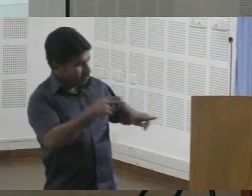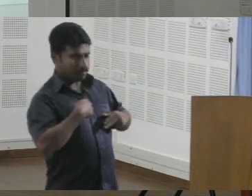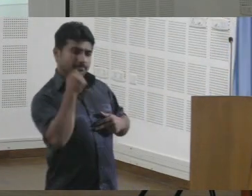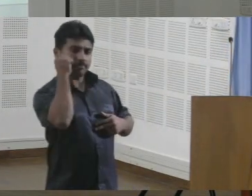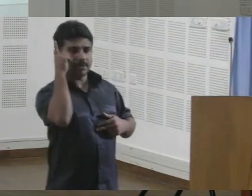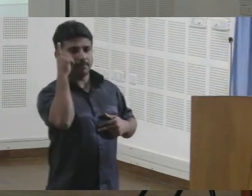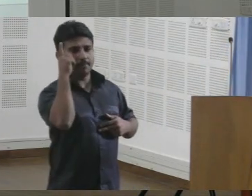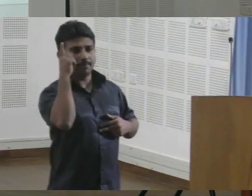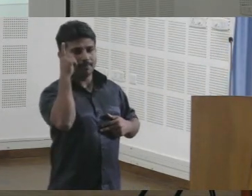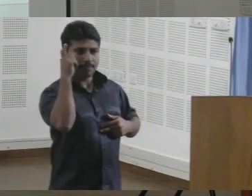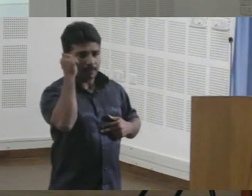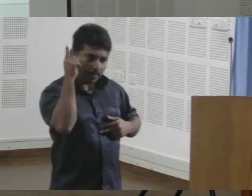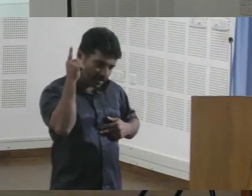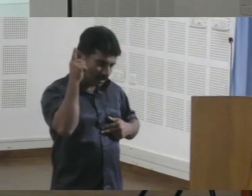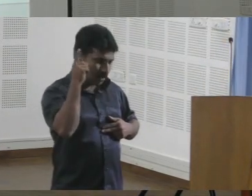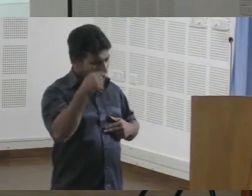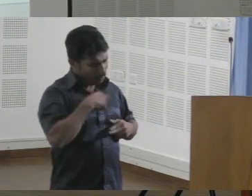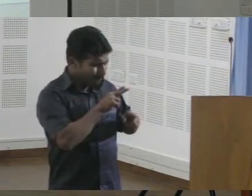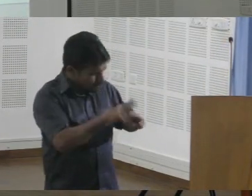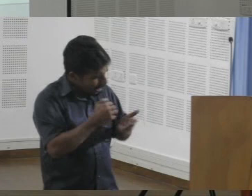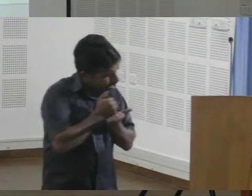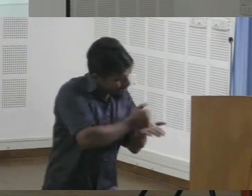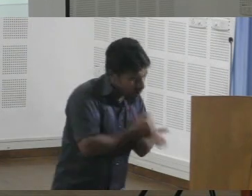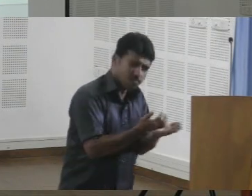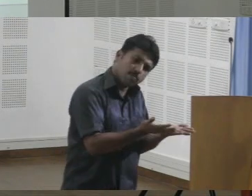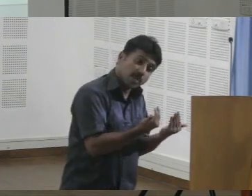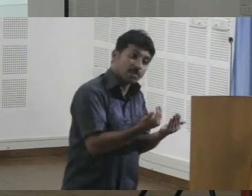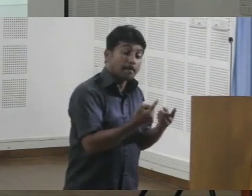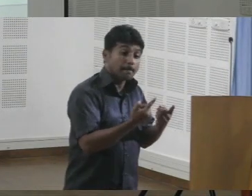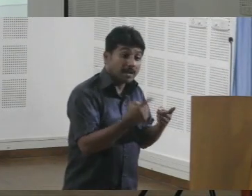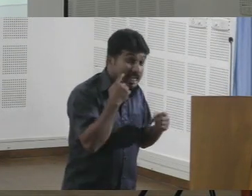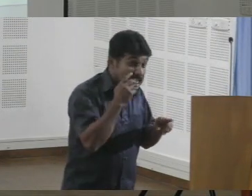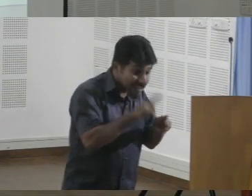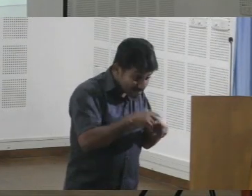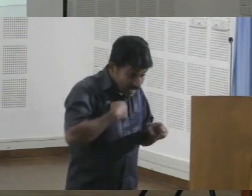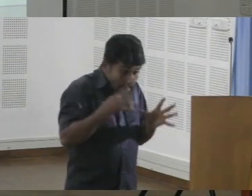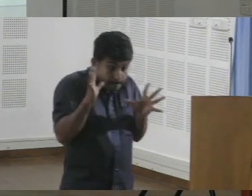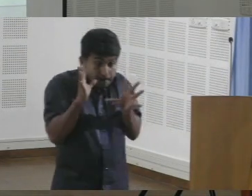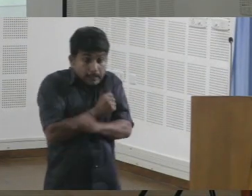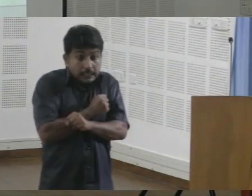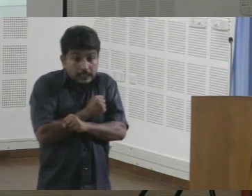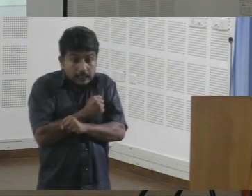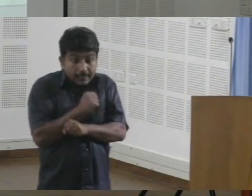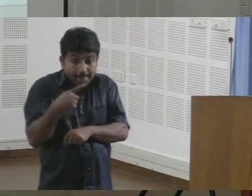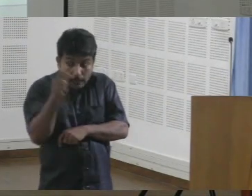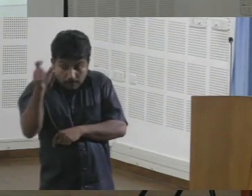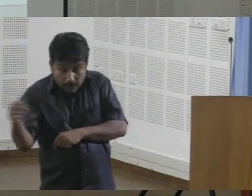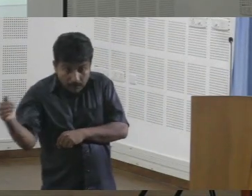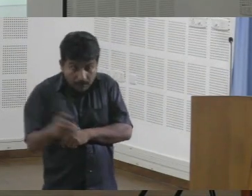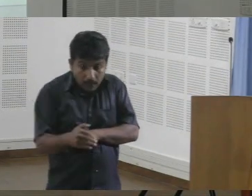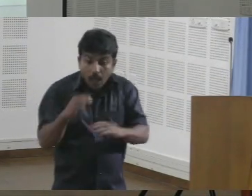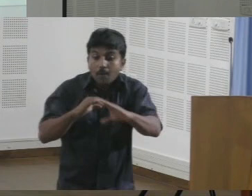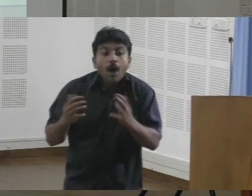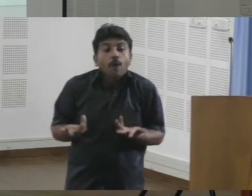എല്ലാ സമയത്തും കൊടുക്കാനും ചെയ്തു കൊടുക്കാനും എനിക്ക് പറ്റും. പക്ഷേ ഞാൻ ഇല്ലാത്തൊരു സമയത്ത് വേറൊരാളോട് അവനെങ്ങനെ